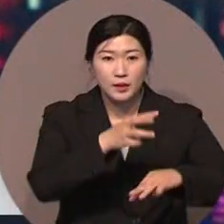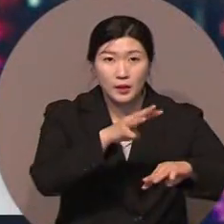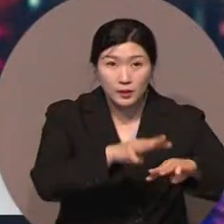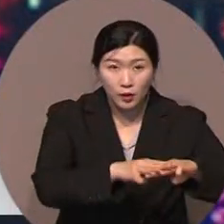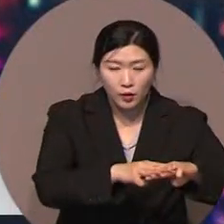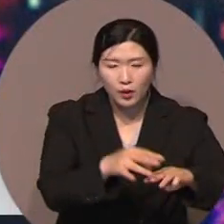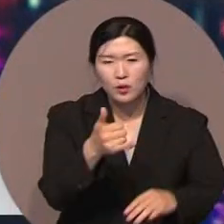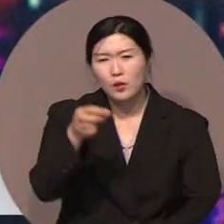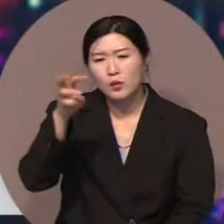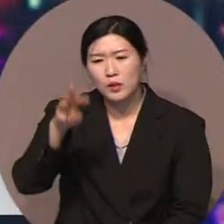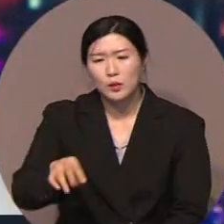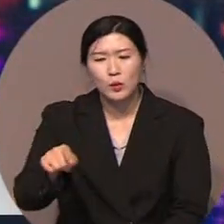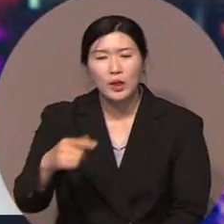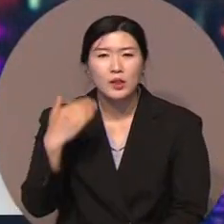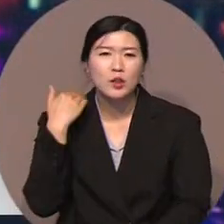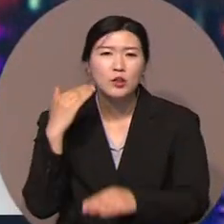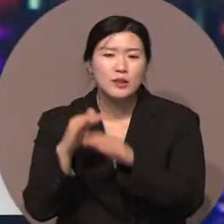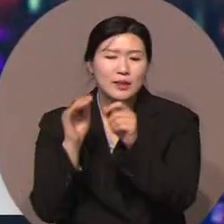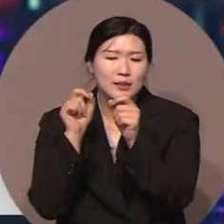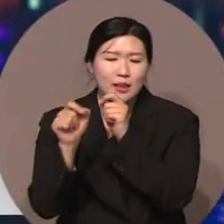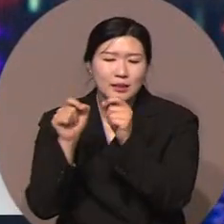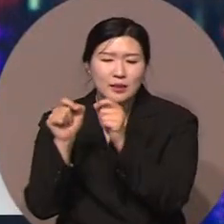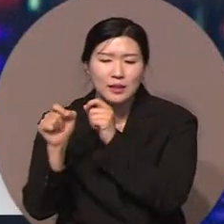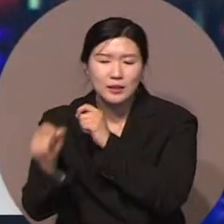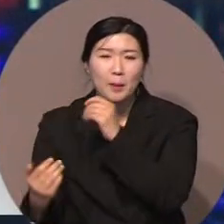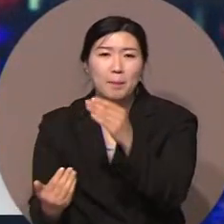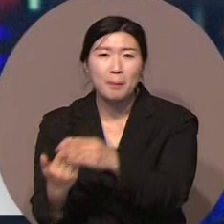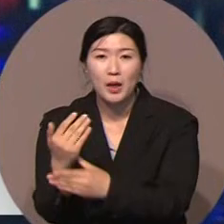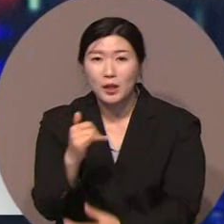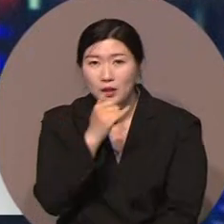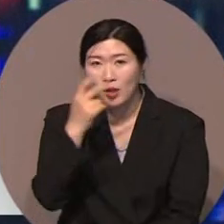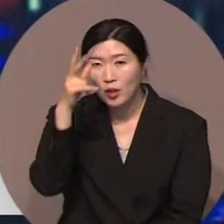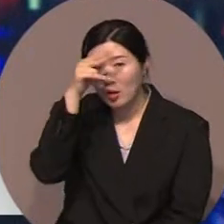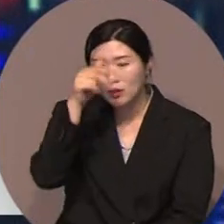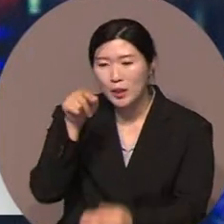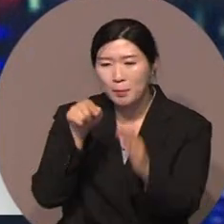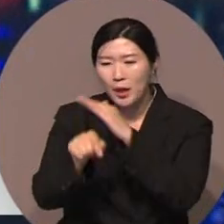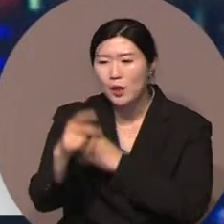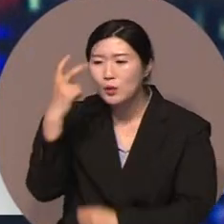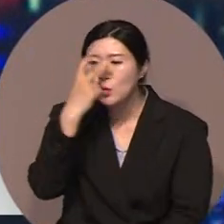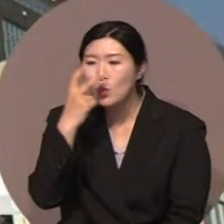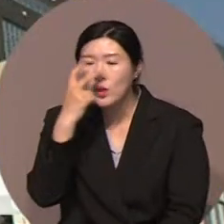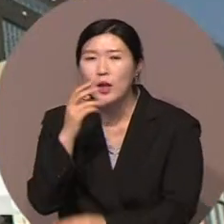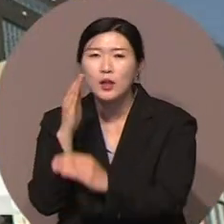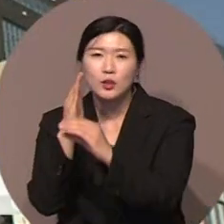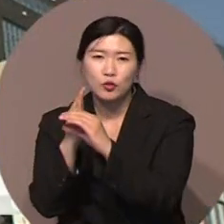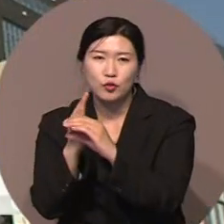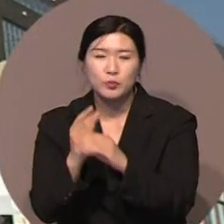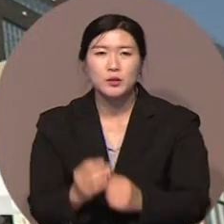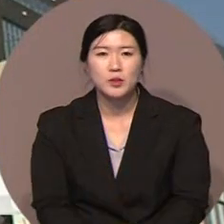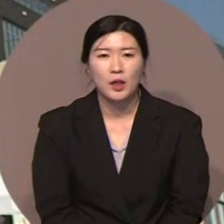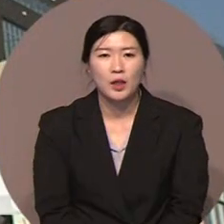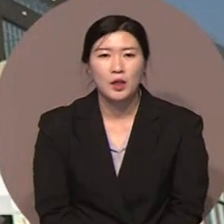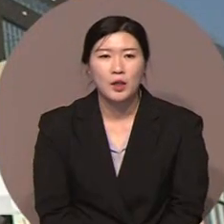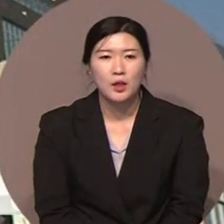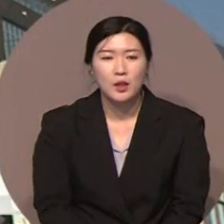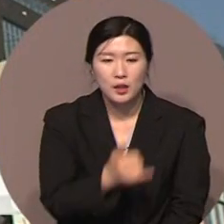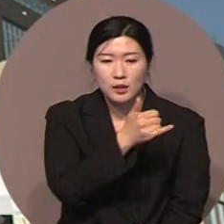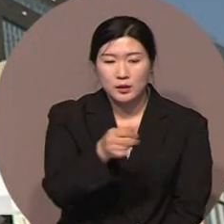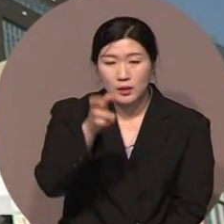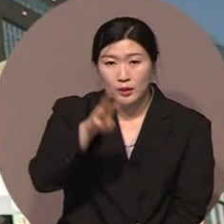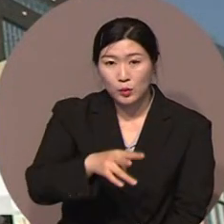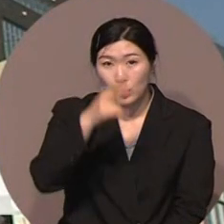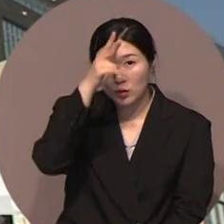세종에서도 대규모 전세사기 의심 사건이 발생해 경찰이 수사에 나섰습니다 세종경찰청 반부패